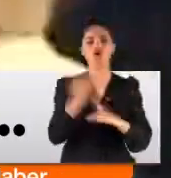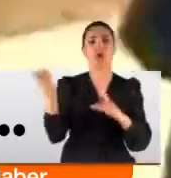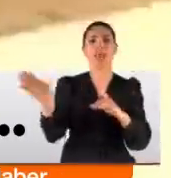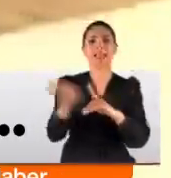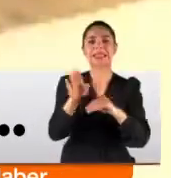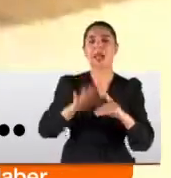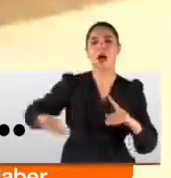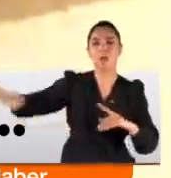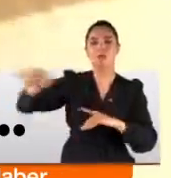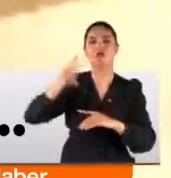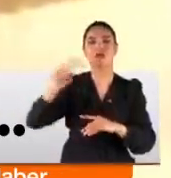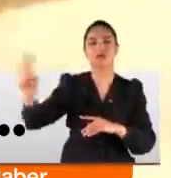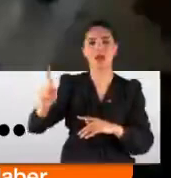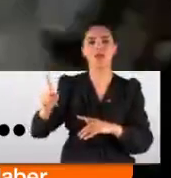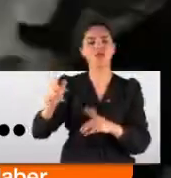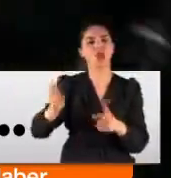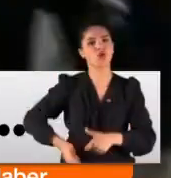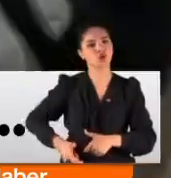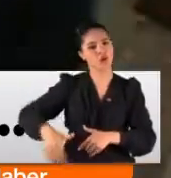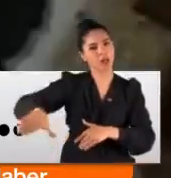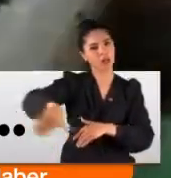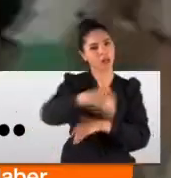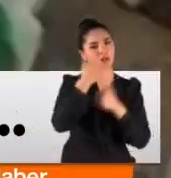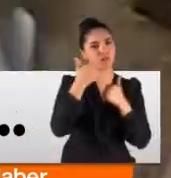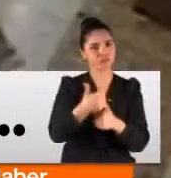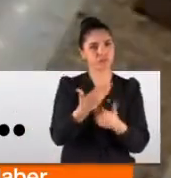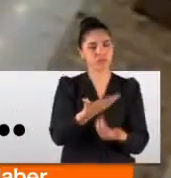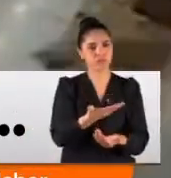havalimanından güvenli bir şekilde çıkarılmıştı.